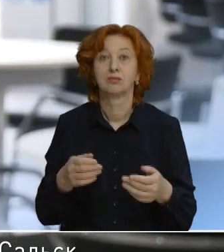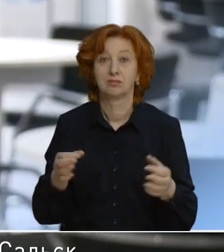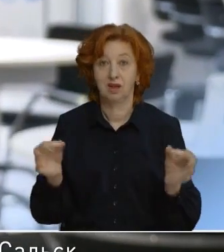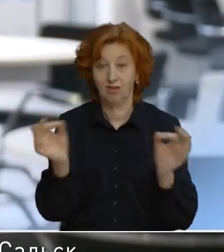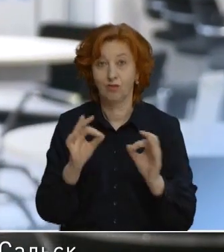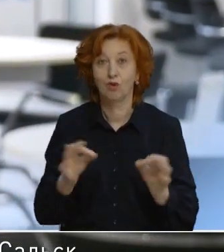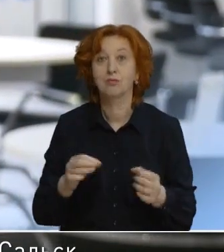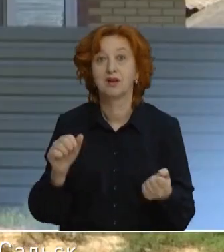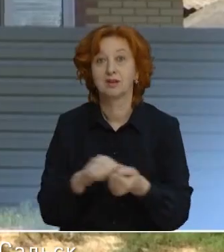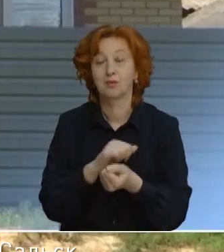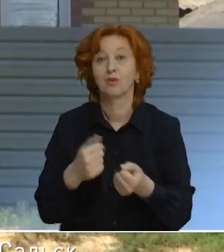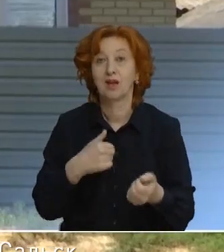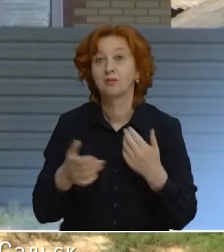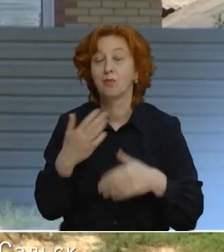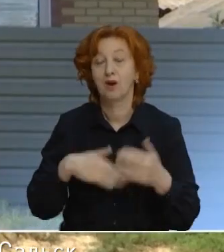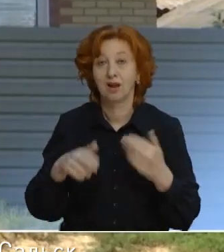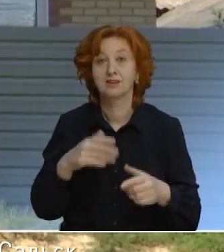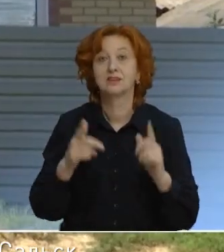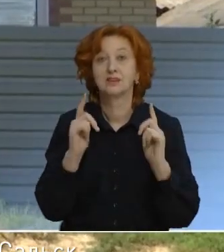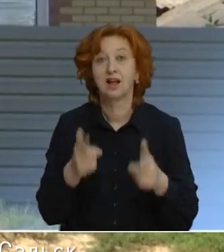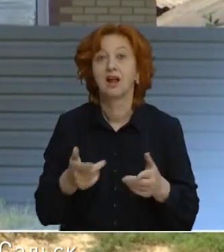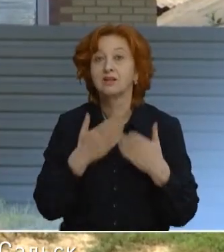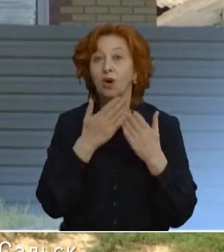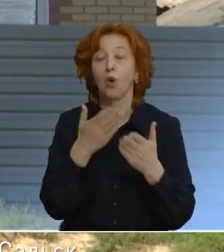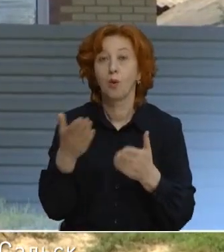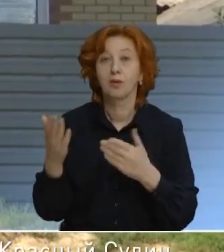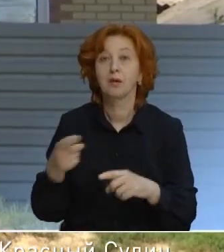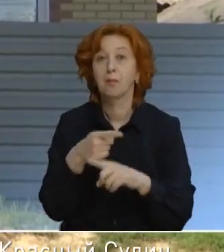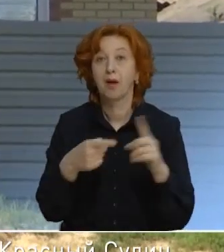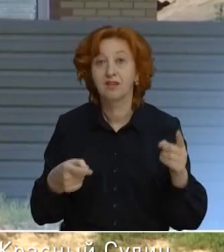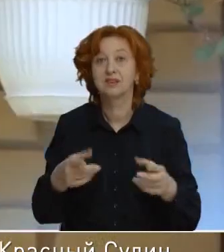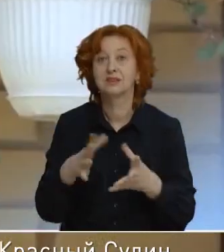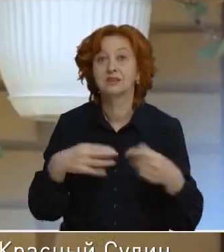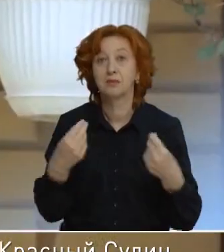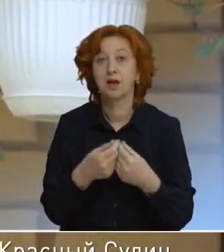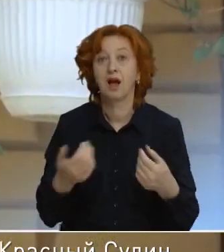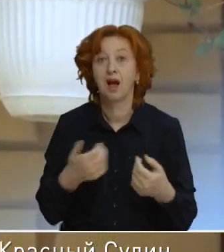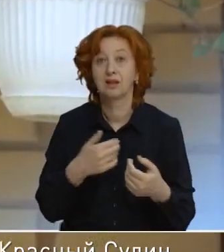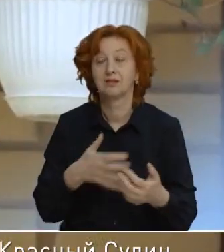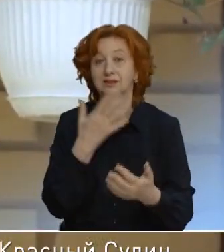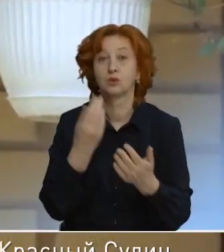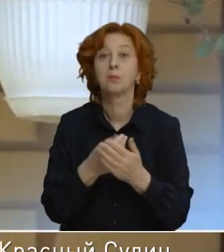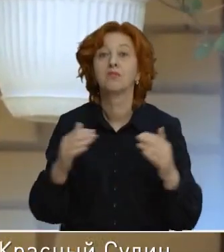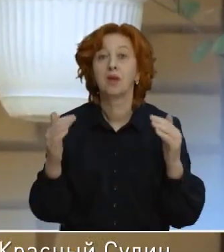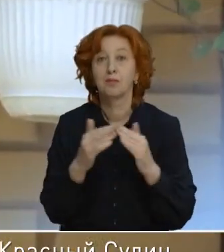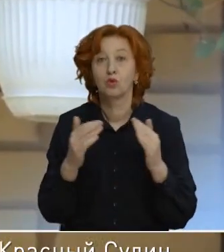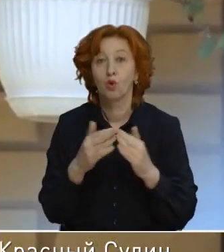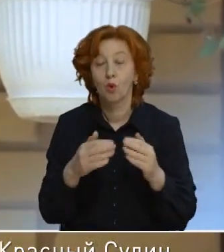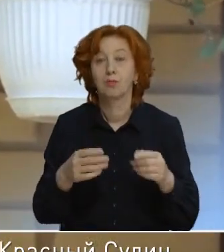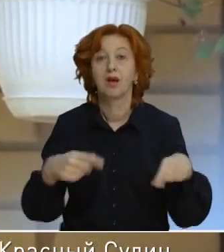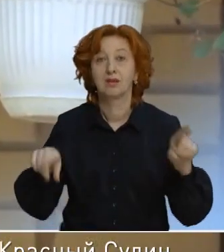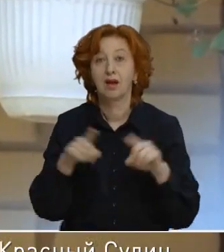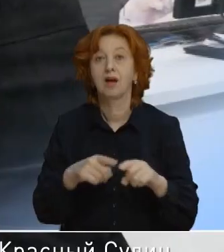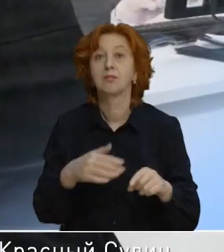очень прям порадовала, если честно. Согласно опросам, более половины российских семей хотели бы жить в собственном доме. А значит, такой